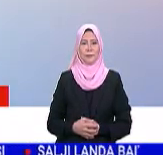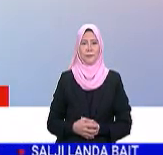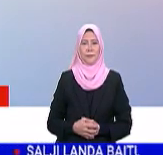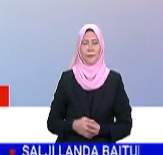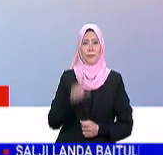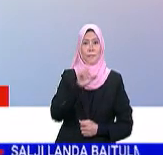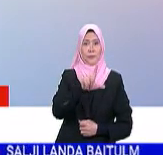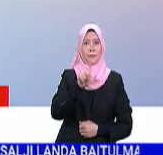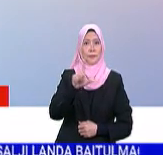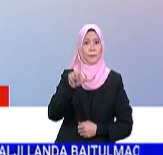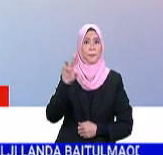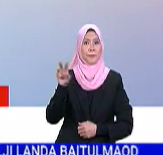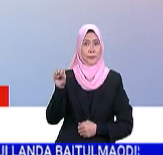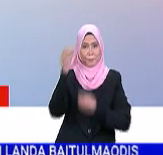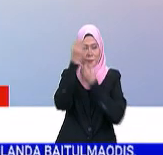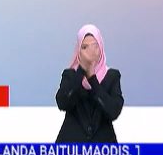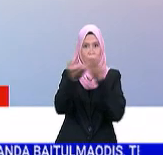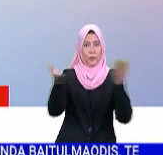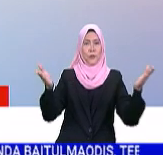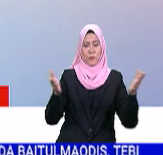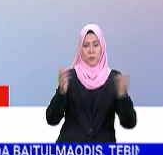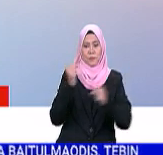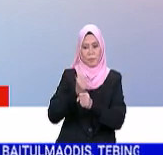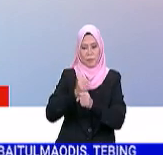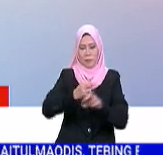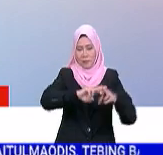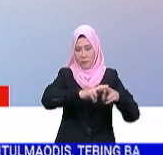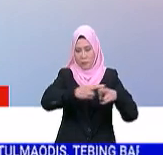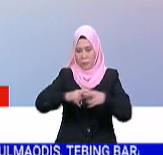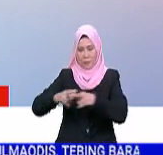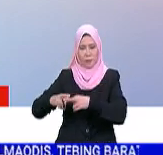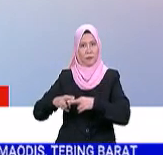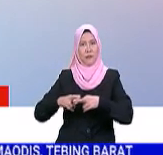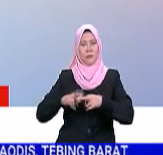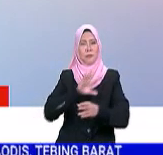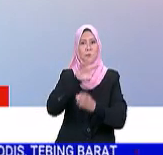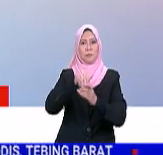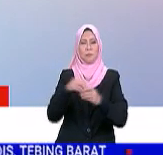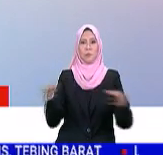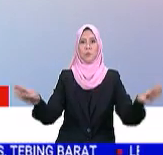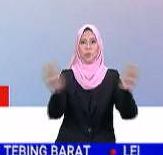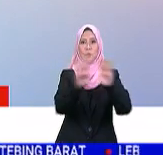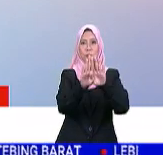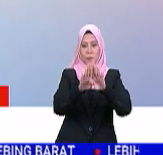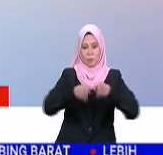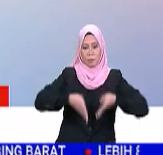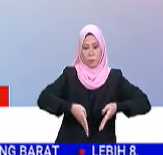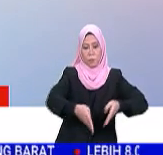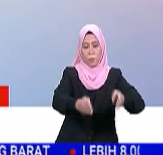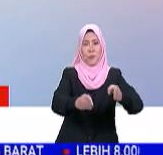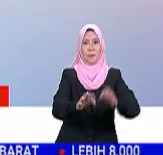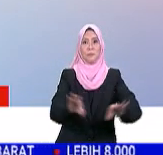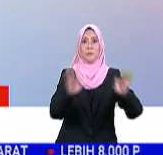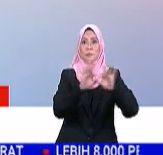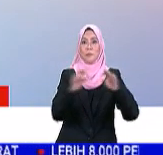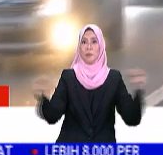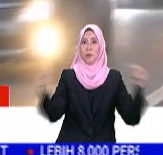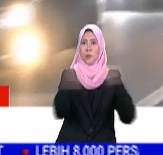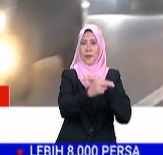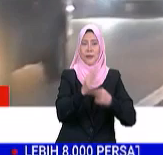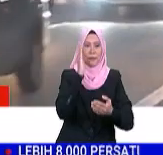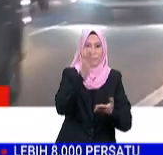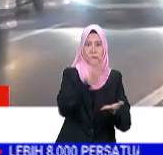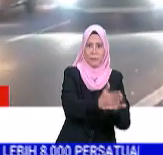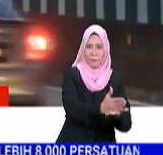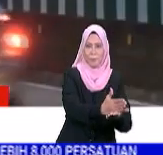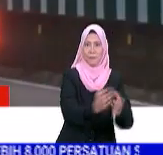LM dalam kenyataannya memadamkan semua kerja perbaikan dan penyelenggaraan melibatkan penutupan lorong dilalui utama logo akan